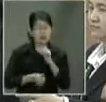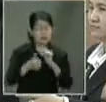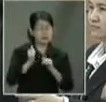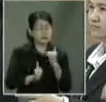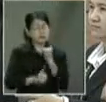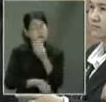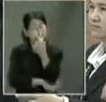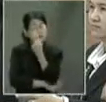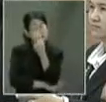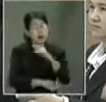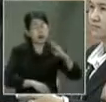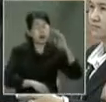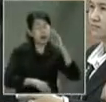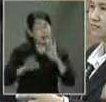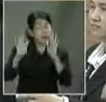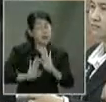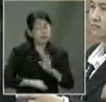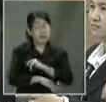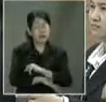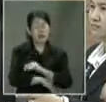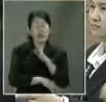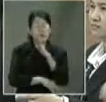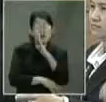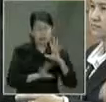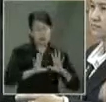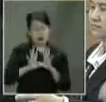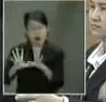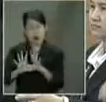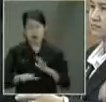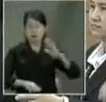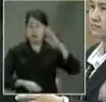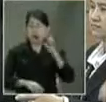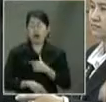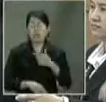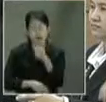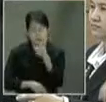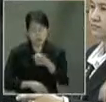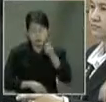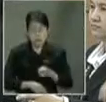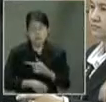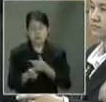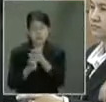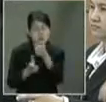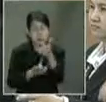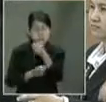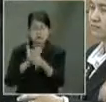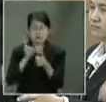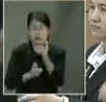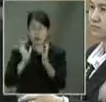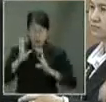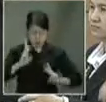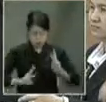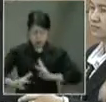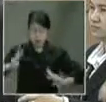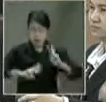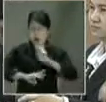นั้นทหารฆ่าแน่นอนฆ่าคนโดยปราศจากอาวุธเพราะอะไรท่านประธานจำได้ไห